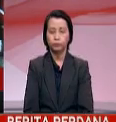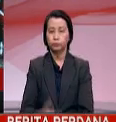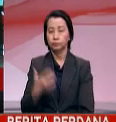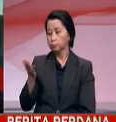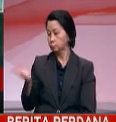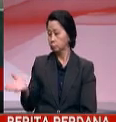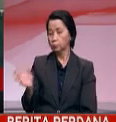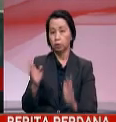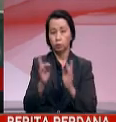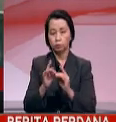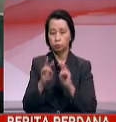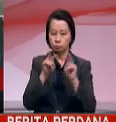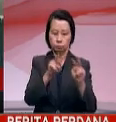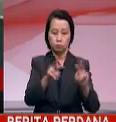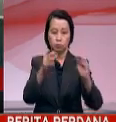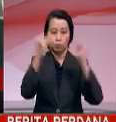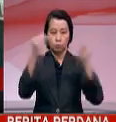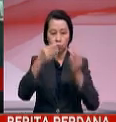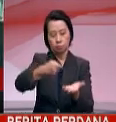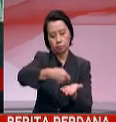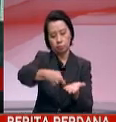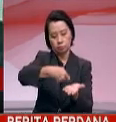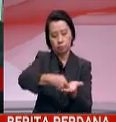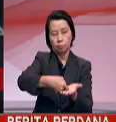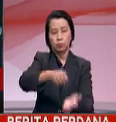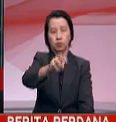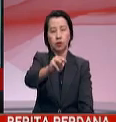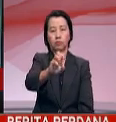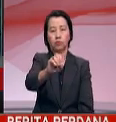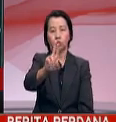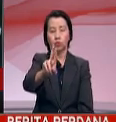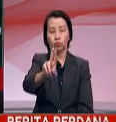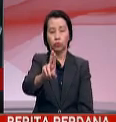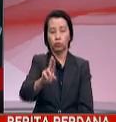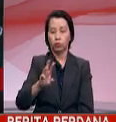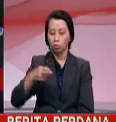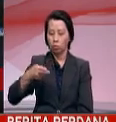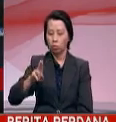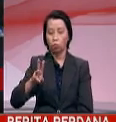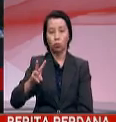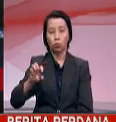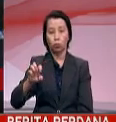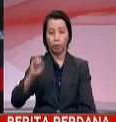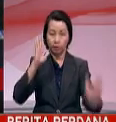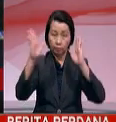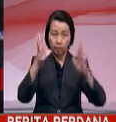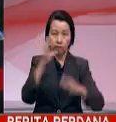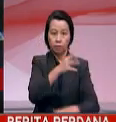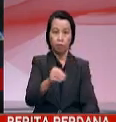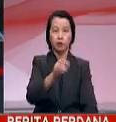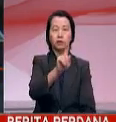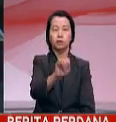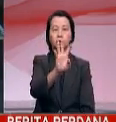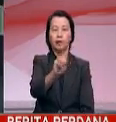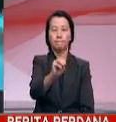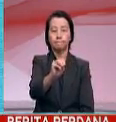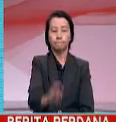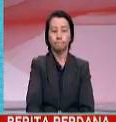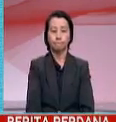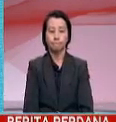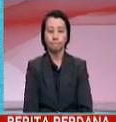Beliau ditemui semasa menyaksikan majlis tanda tangan memorandum perjanjian antara Huawei Malaysia dan TM.